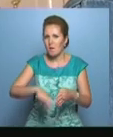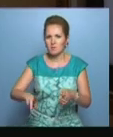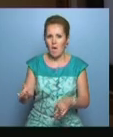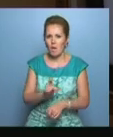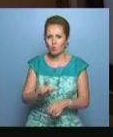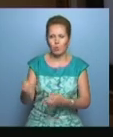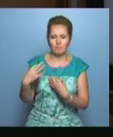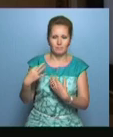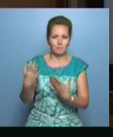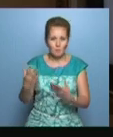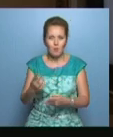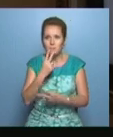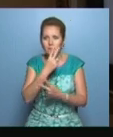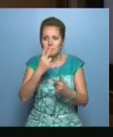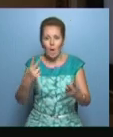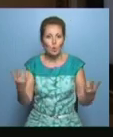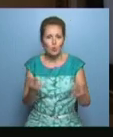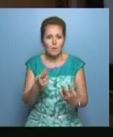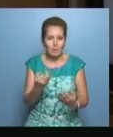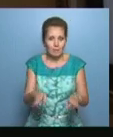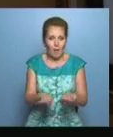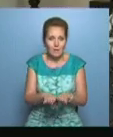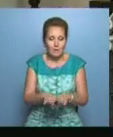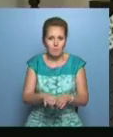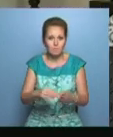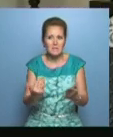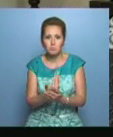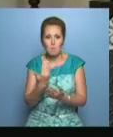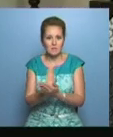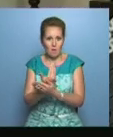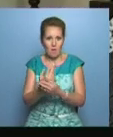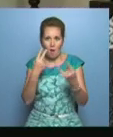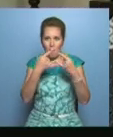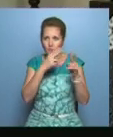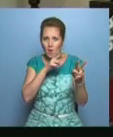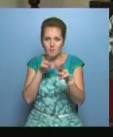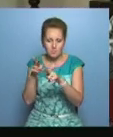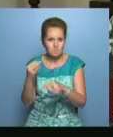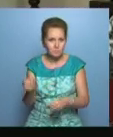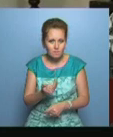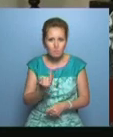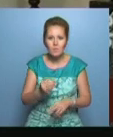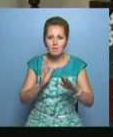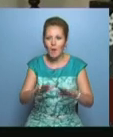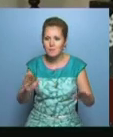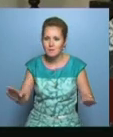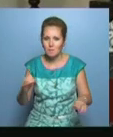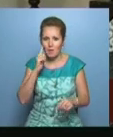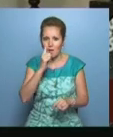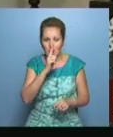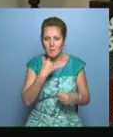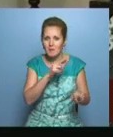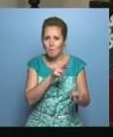ли усадьбе 19 века такие спецэффекты. Сейчас, когда мы наблюдаем, особенно за детскими глазами